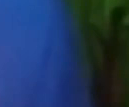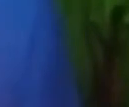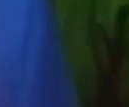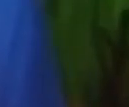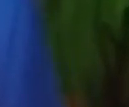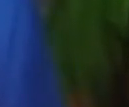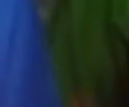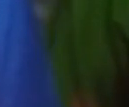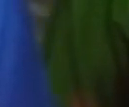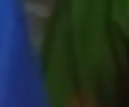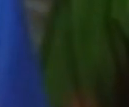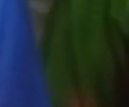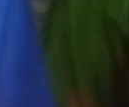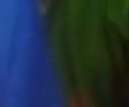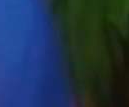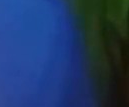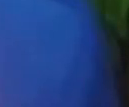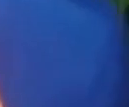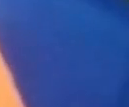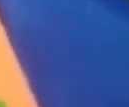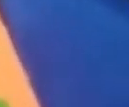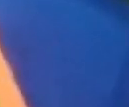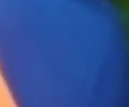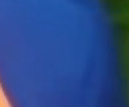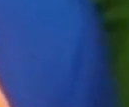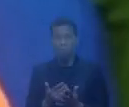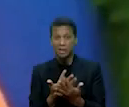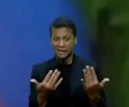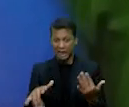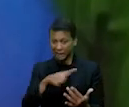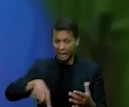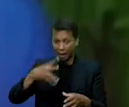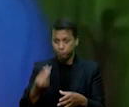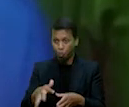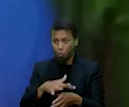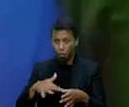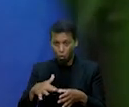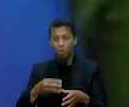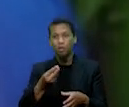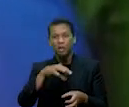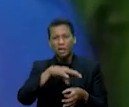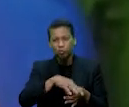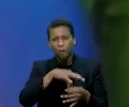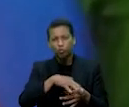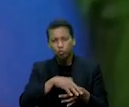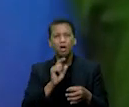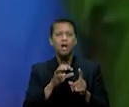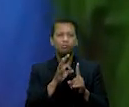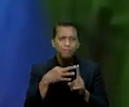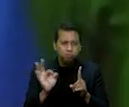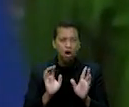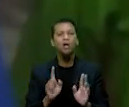Artinya dari jamaah atau masyarakat itu ada yang menabung ya dari 10.000 dan ada